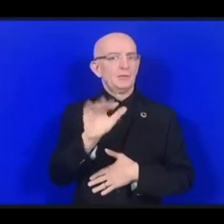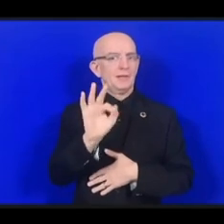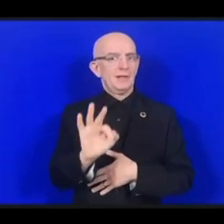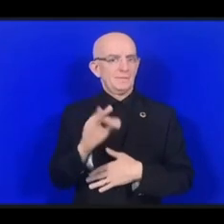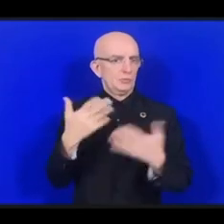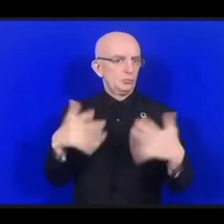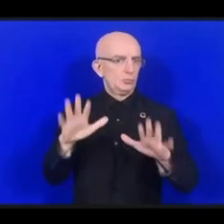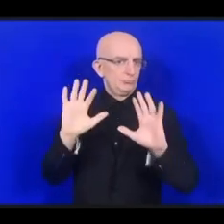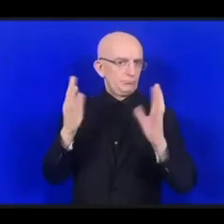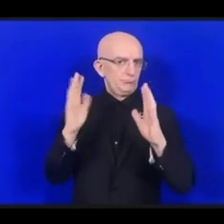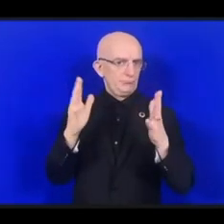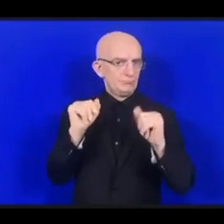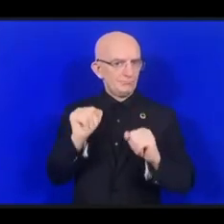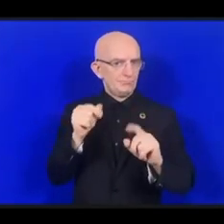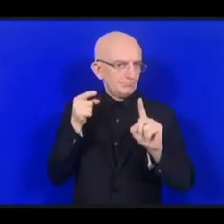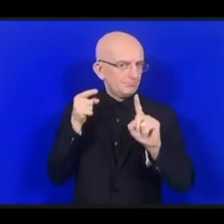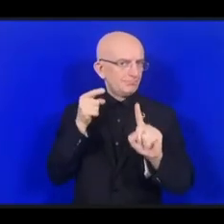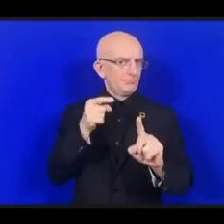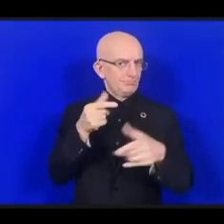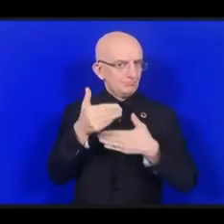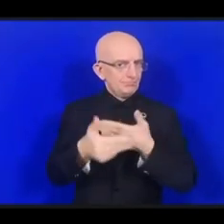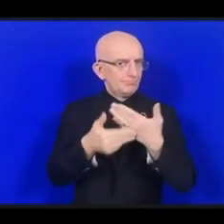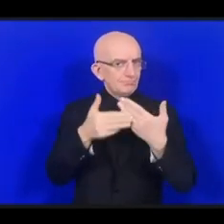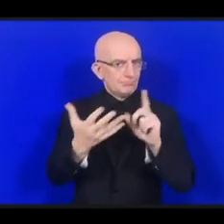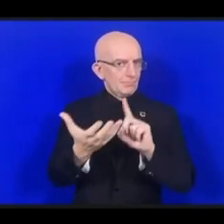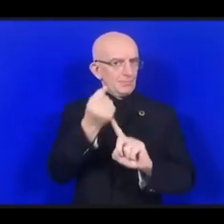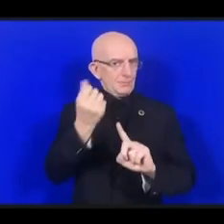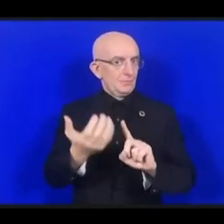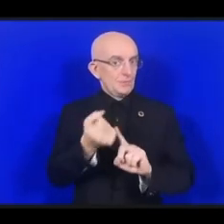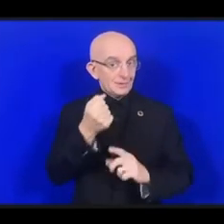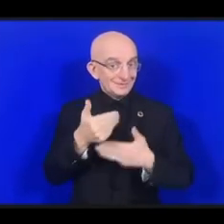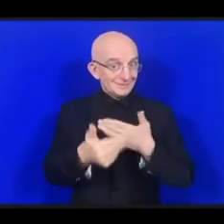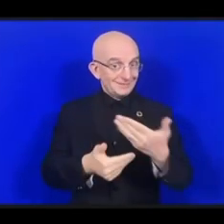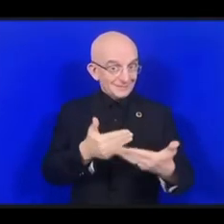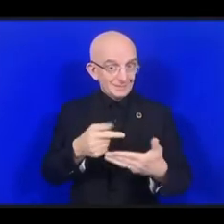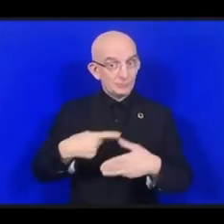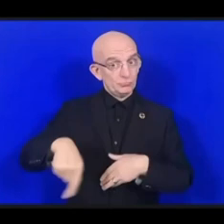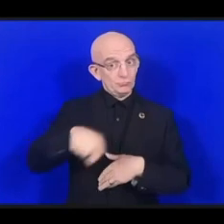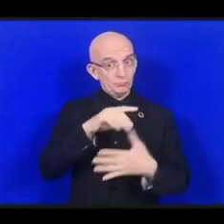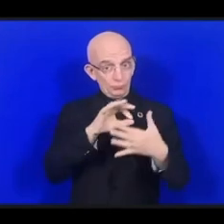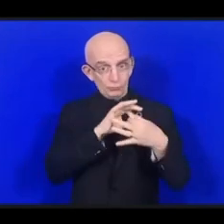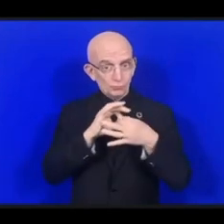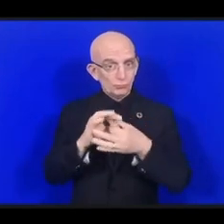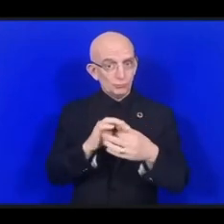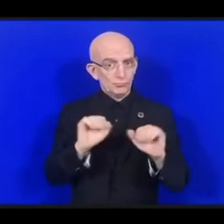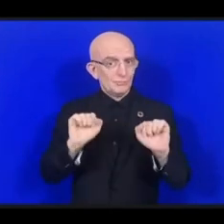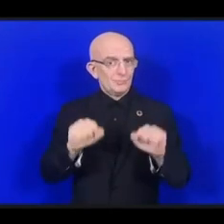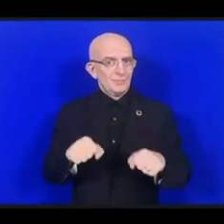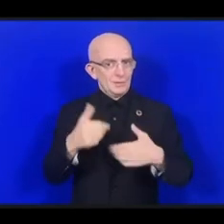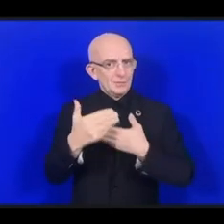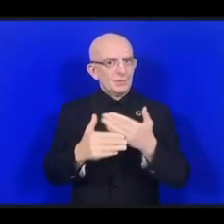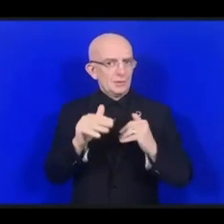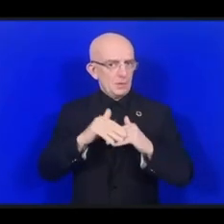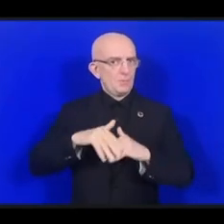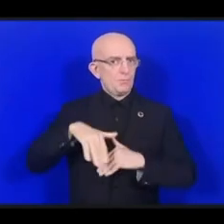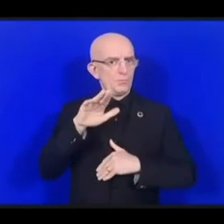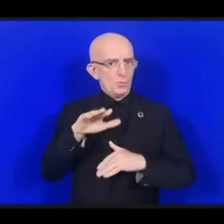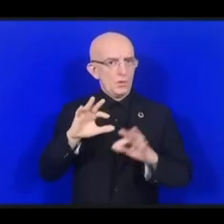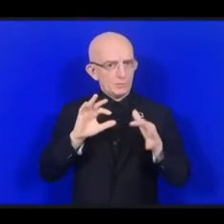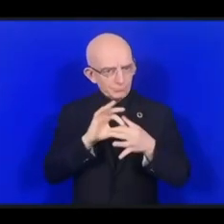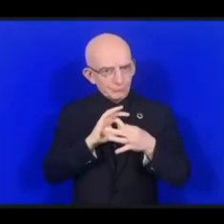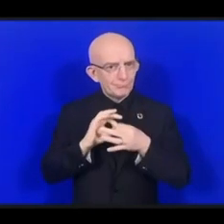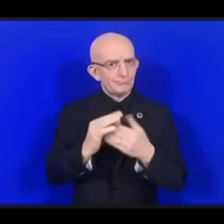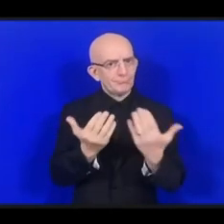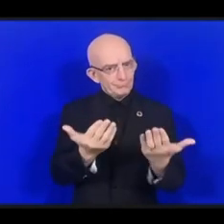目标的路上，让我们共同努力， 赋能更多的国家和所有的利益相关